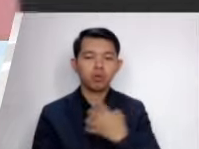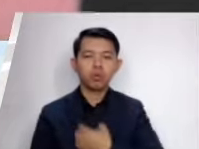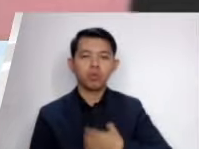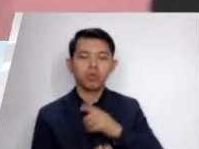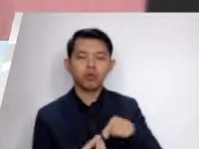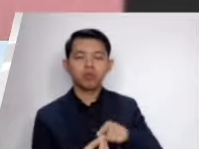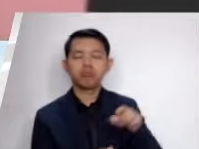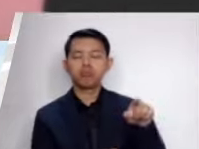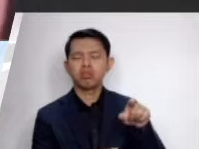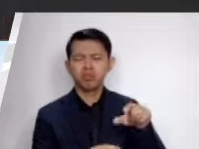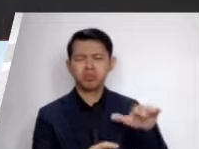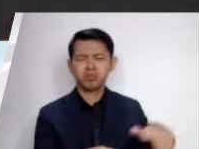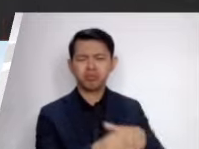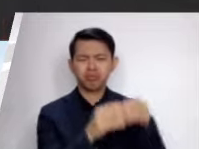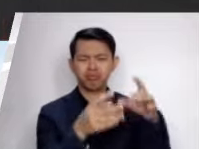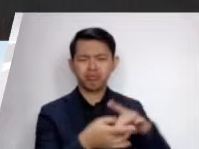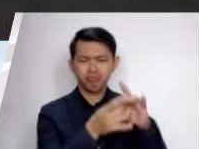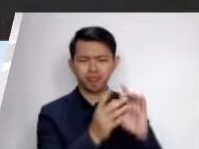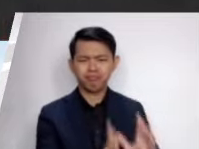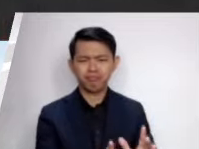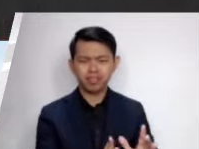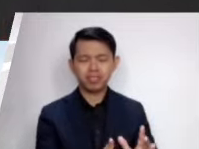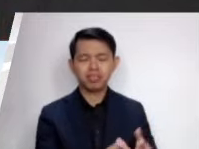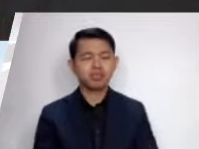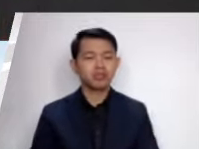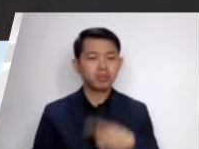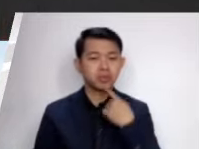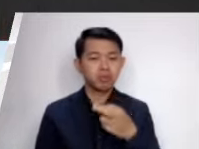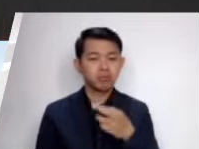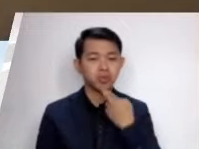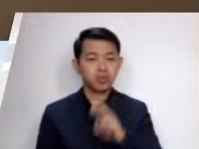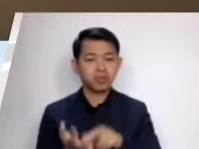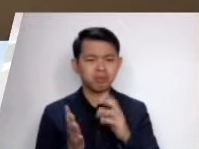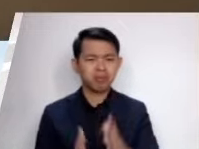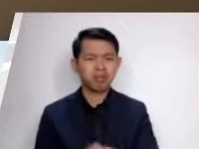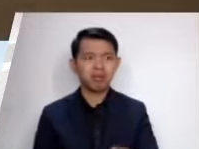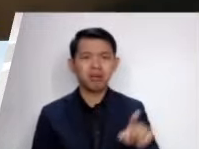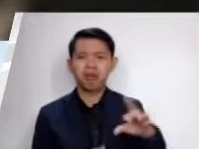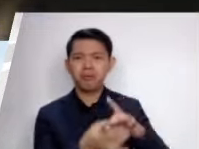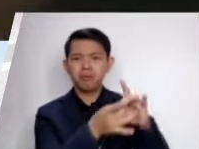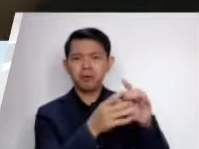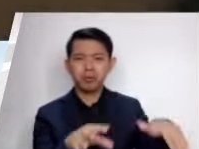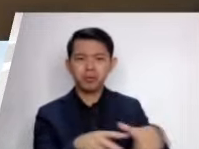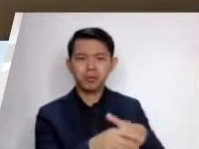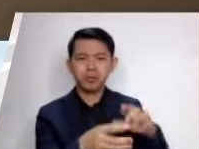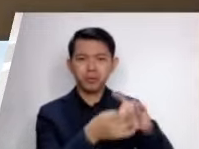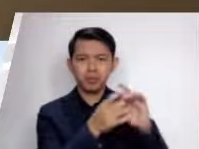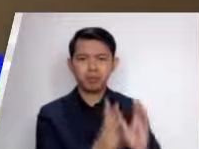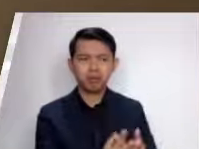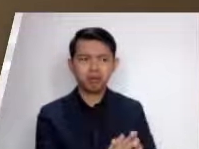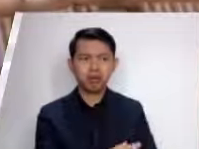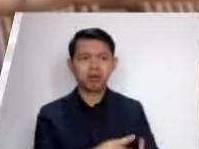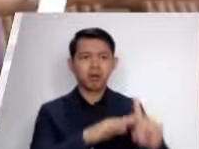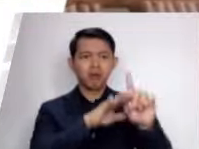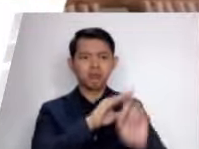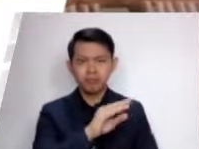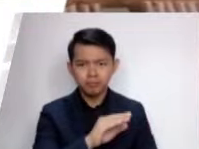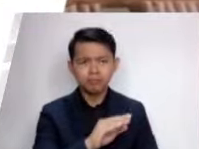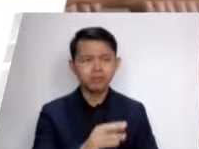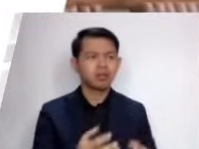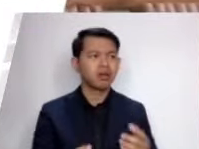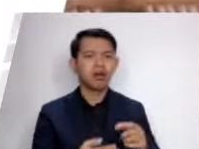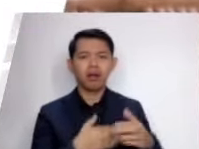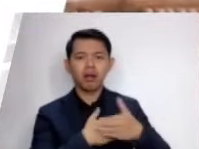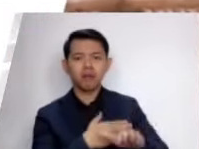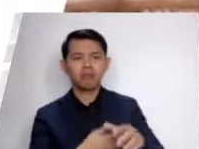coordinator. Ayon sa isa sa mga nagre-reklamo na walang parang bula ang wedding coordinator matapos nilang ibigay ang pera. Nahibolong naman